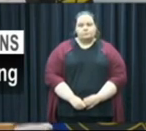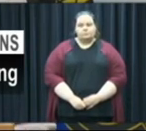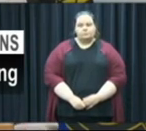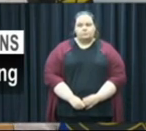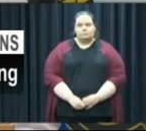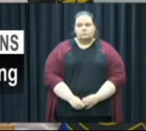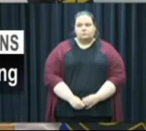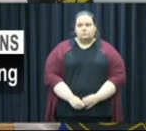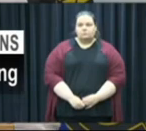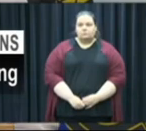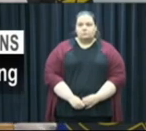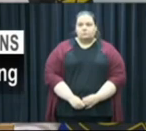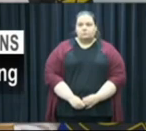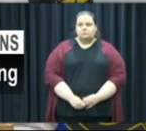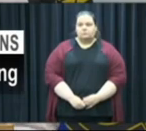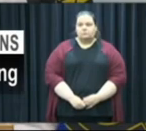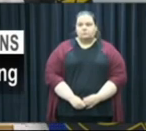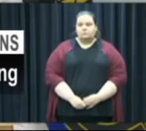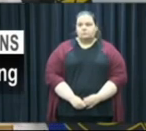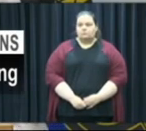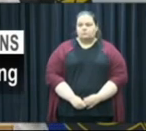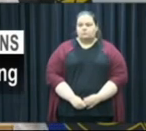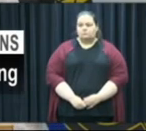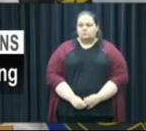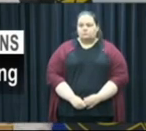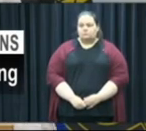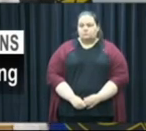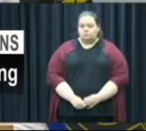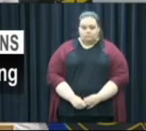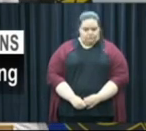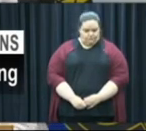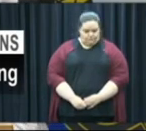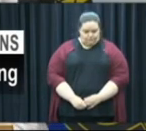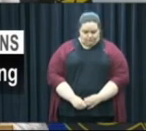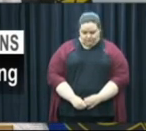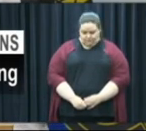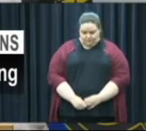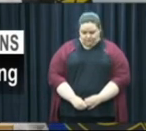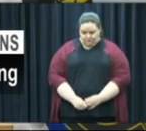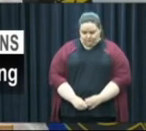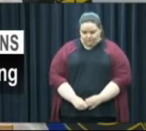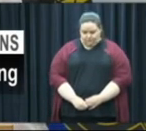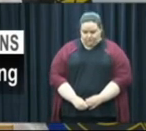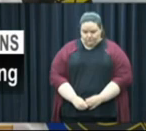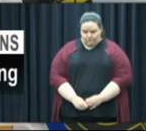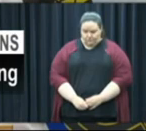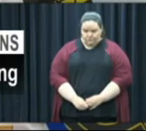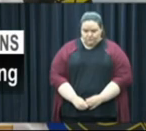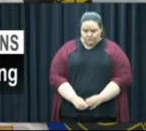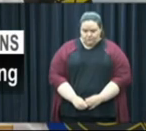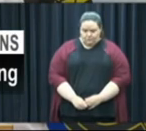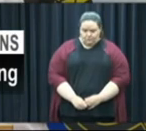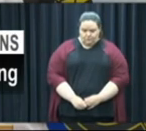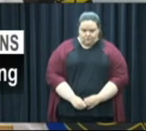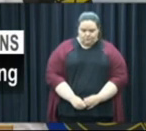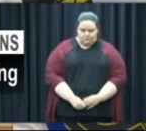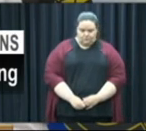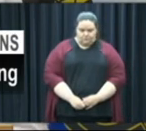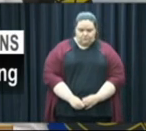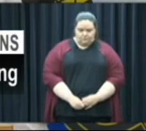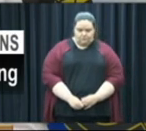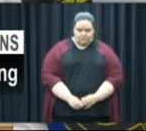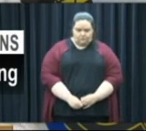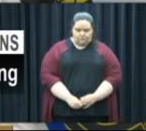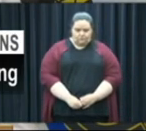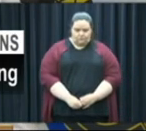principales qu'on veut implémenter par province, mais basées sur les mêmes principes. Alors, ça serait que